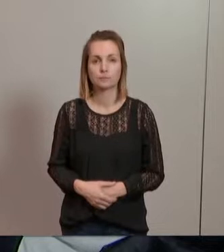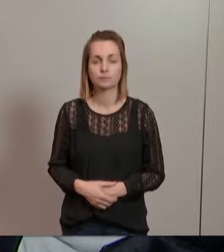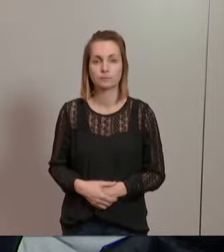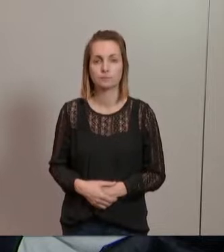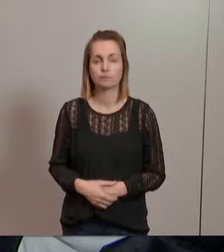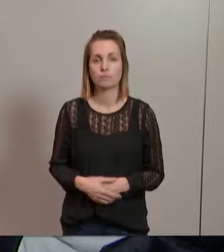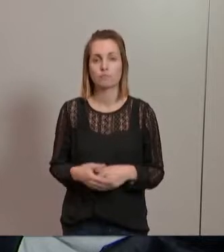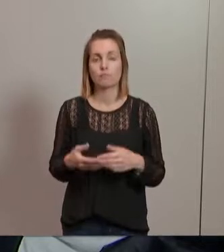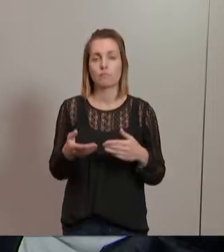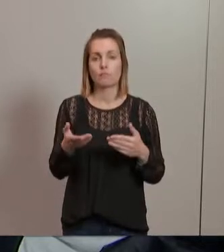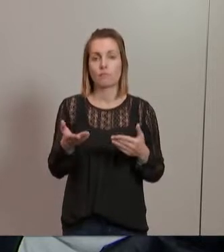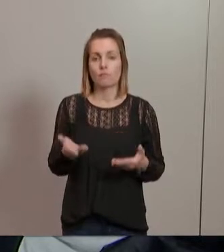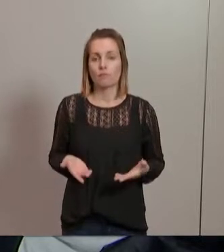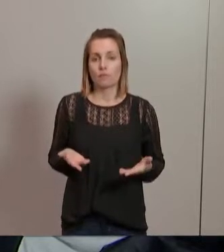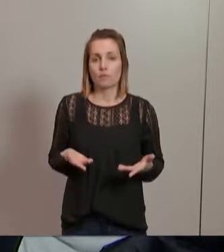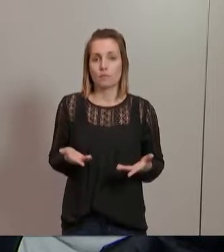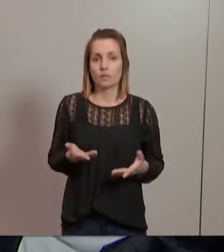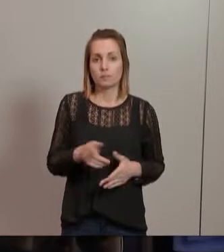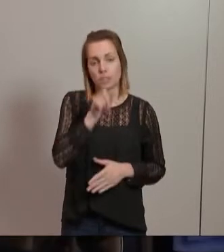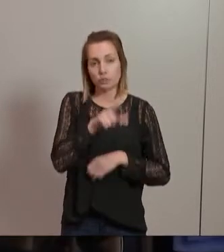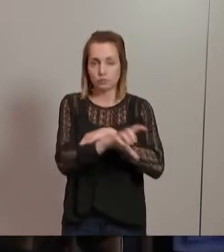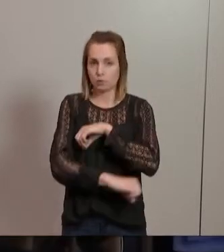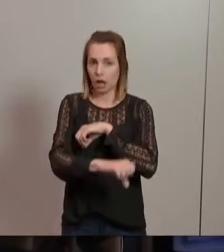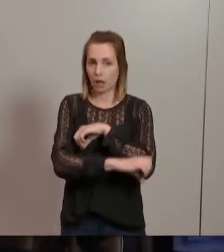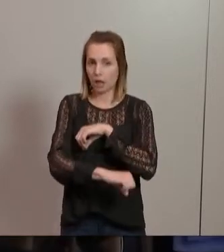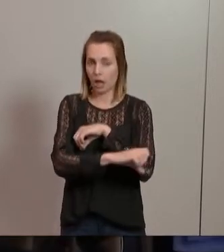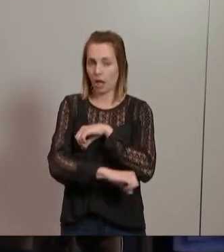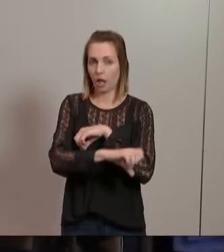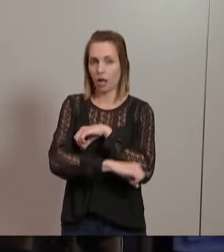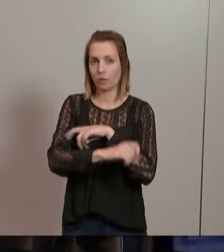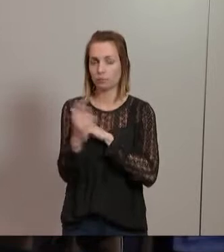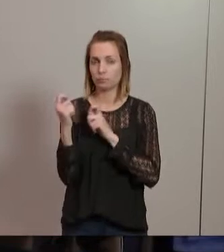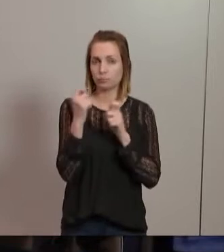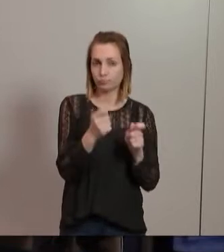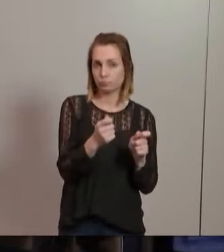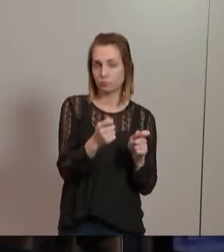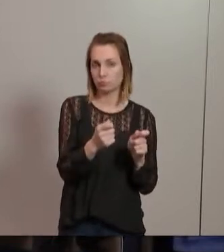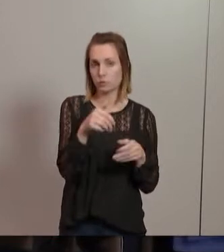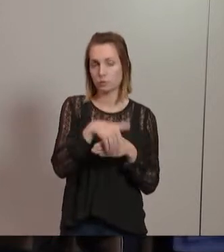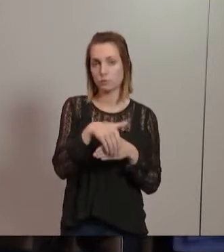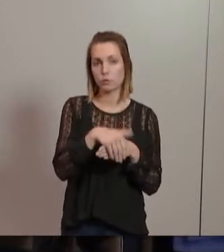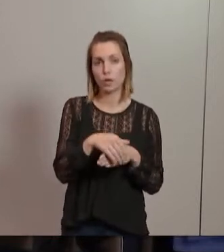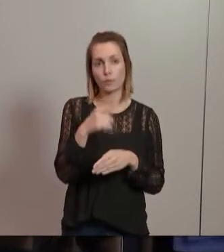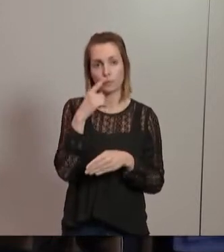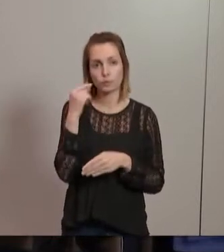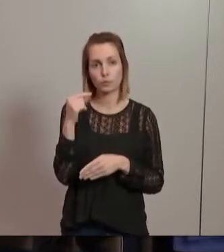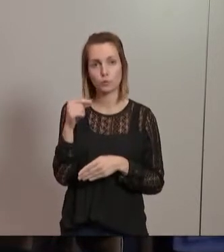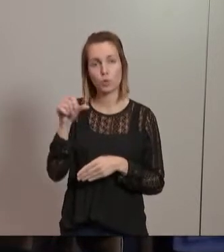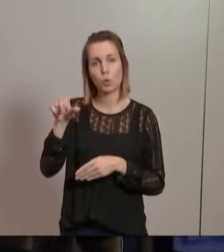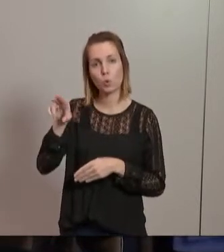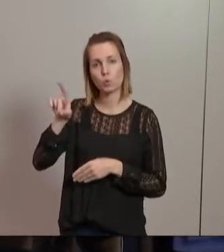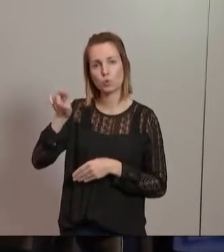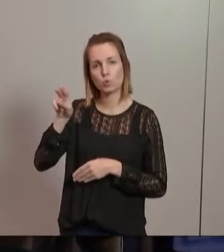Je vais désigner un secrétaire de séance et il s'agit ce soir de Monsieur Philippe